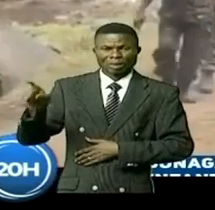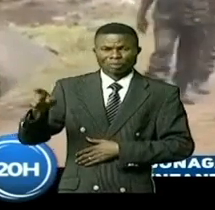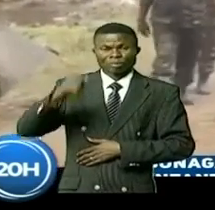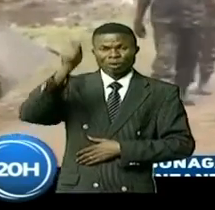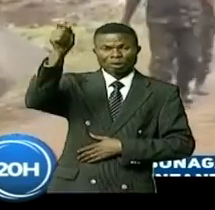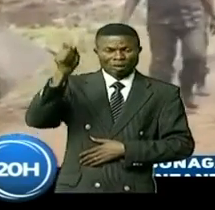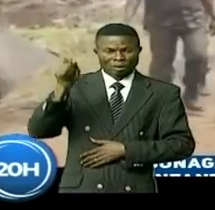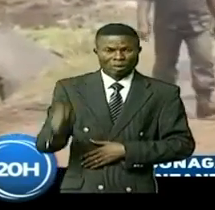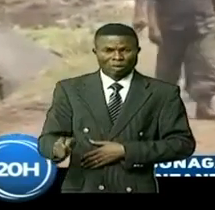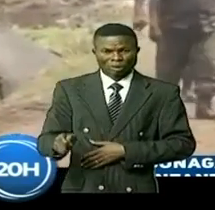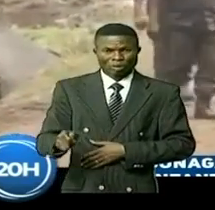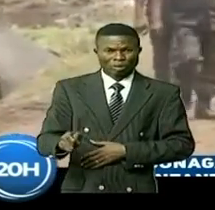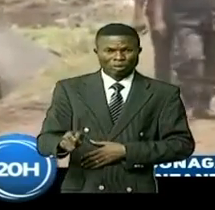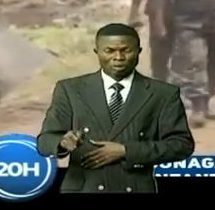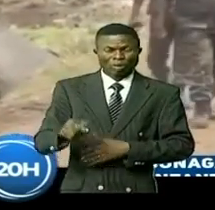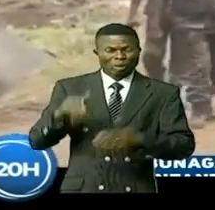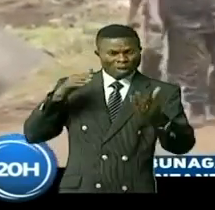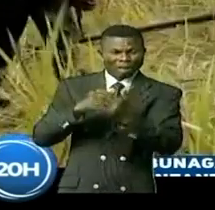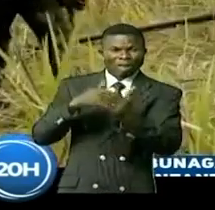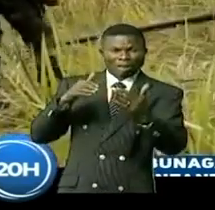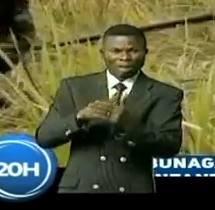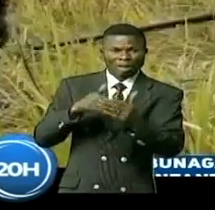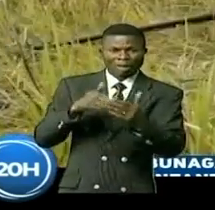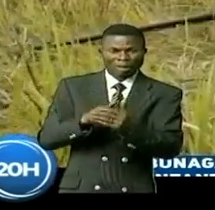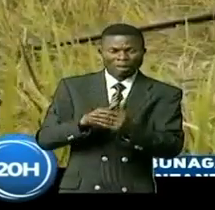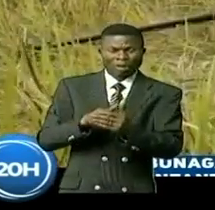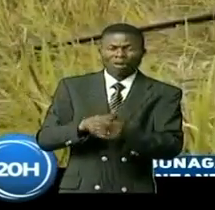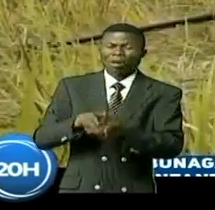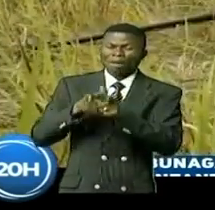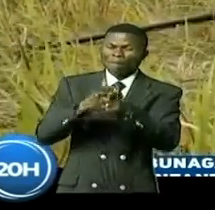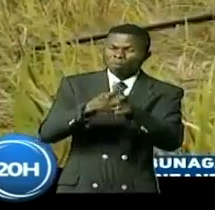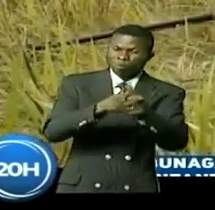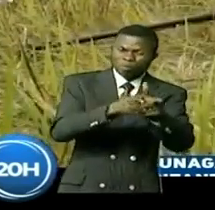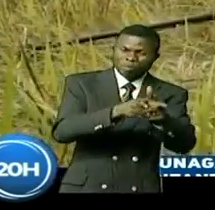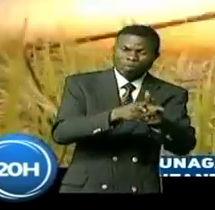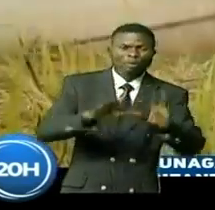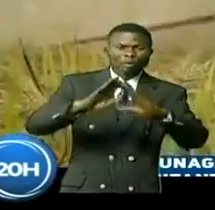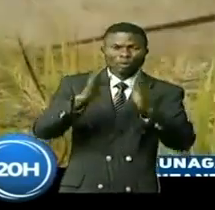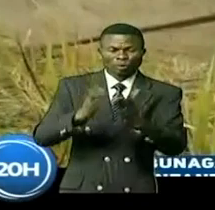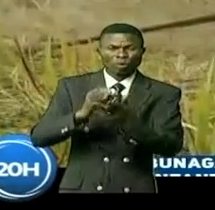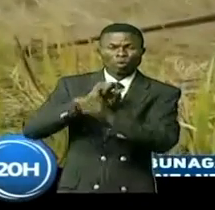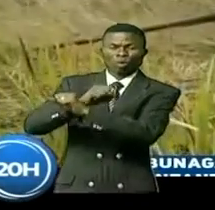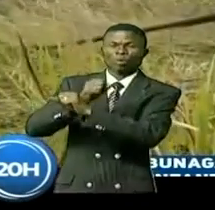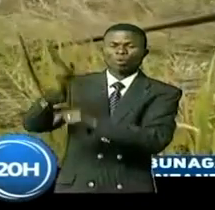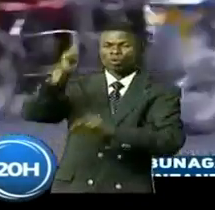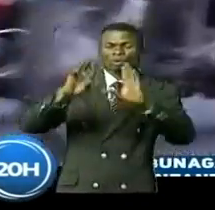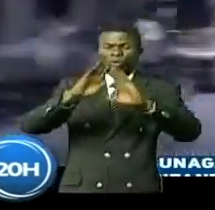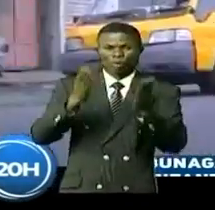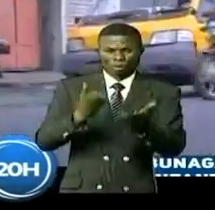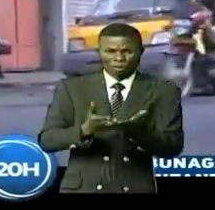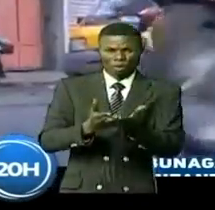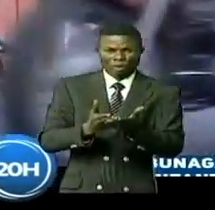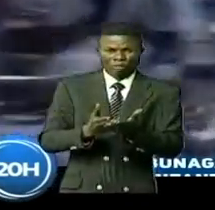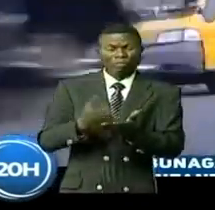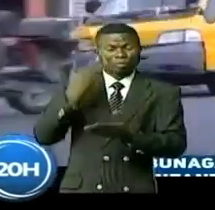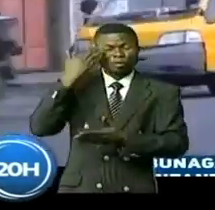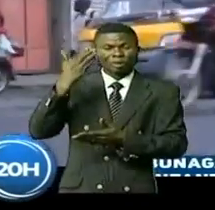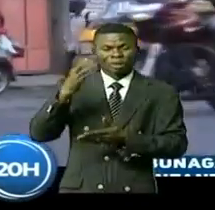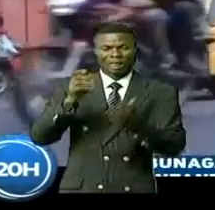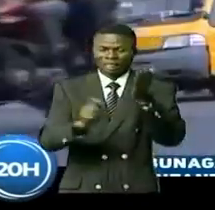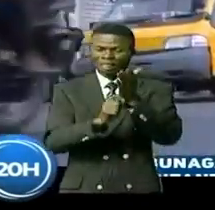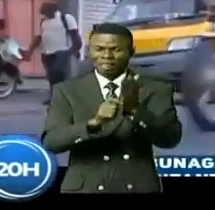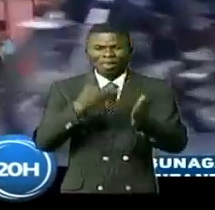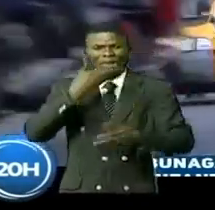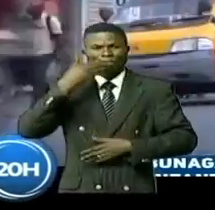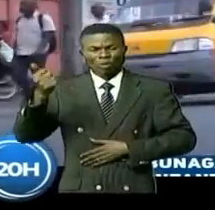FARDC qui marchent sur les œufs car devant foudroyer ces terroristes et épargner en même temps les populations, imaginent la meilleure stratégie